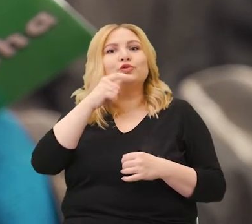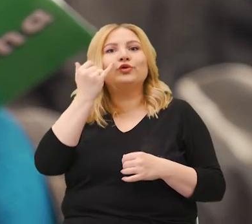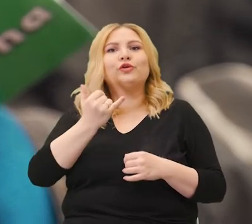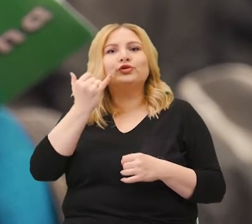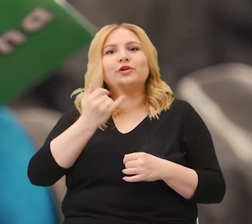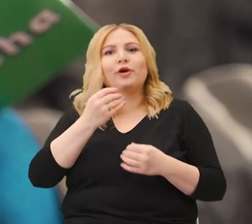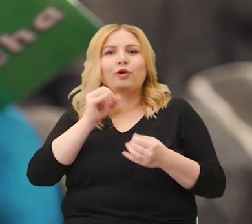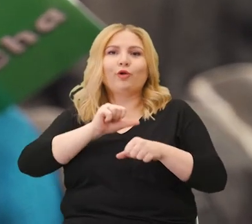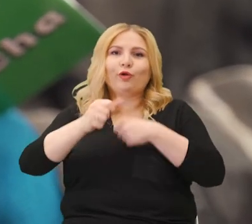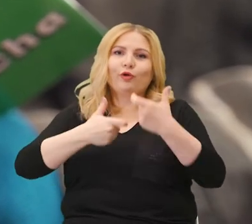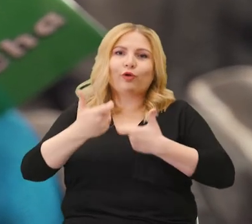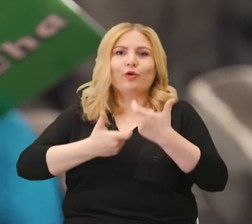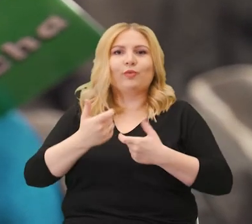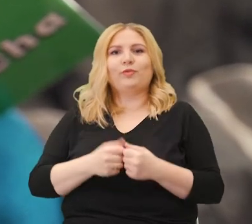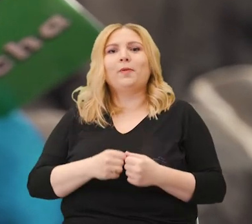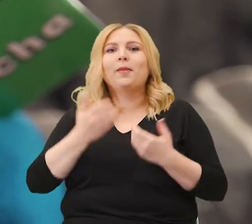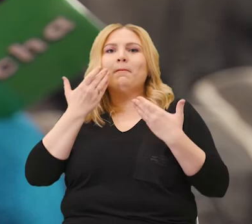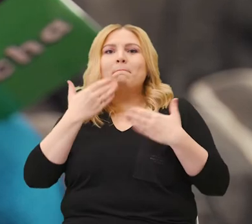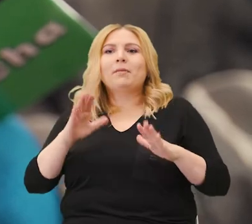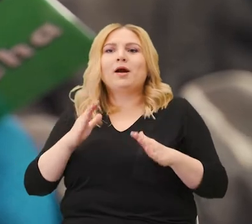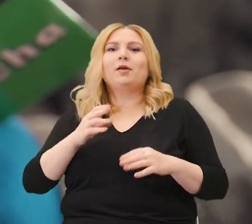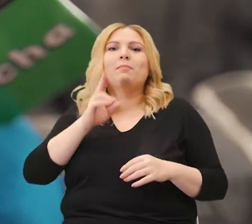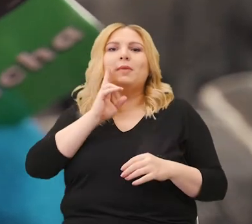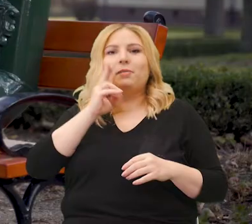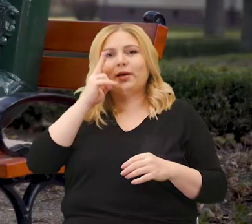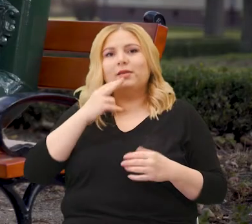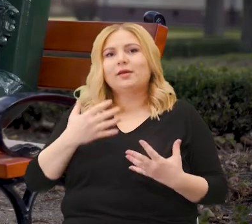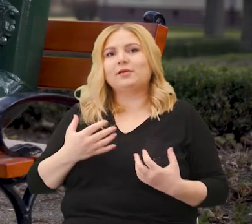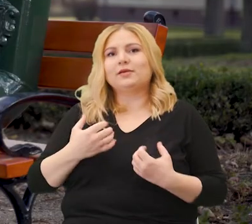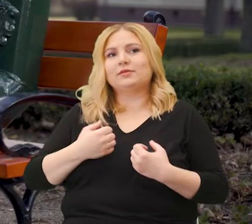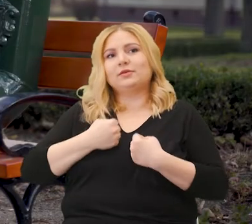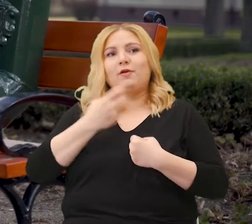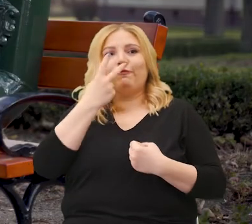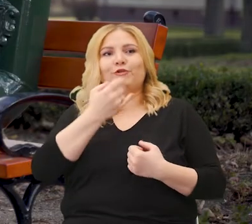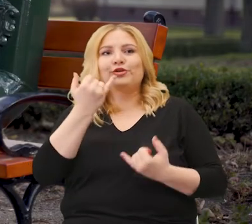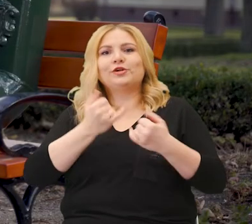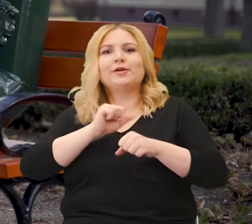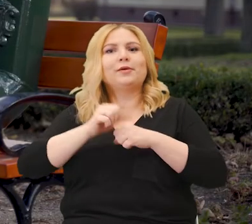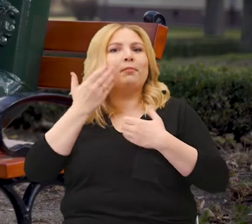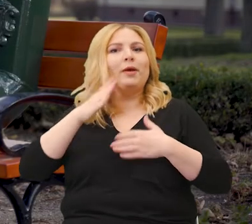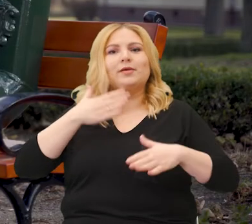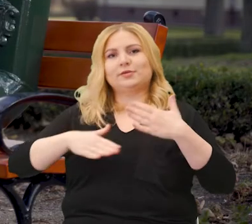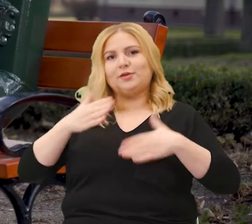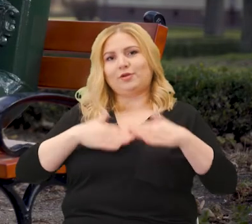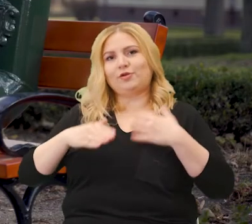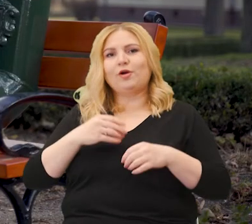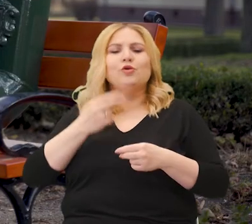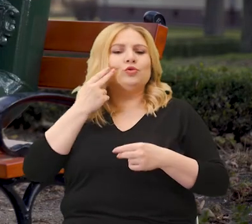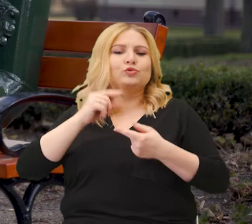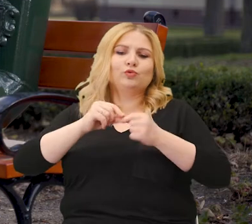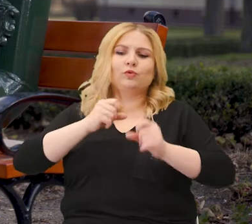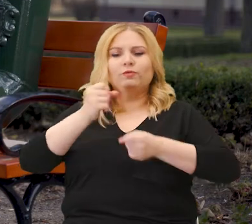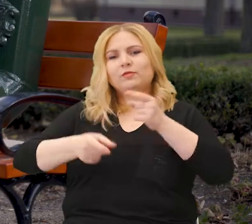scenkę w kąciku swoich dzieci. Okropnie podekscytowane mamerciątka siedziały w piżamach na podłodze, rozrzuciwszy wokół różowe bibułki i